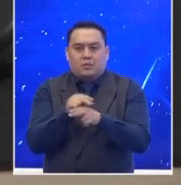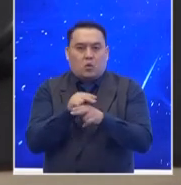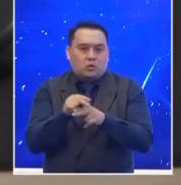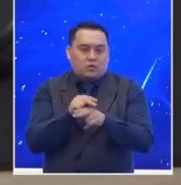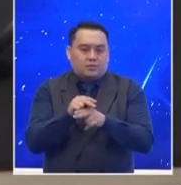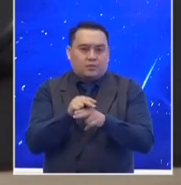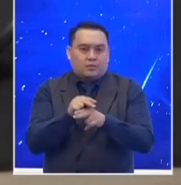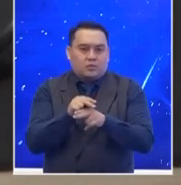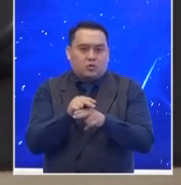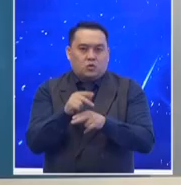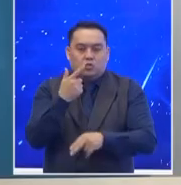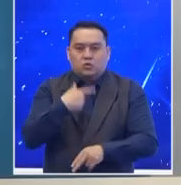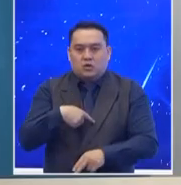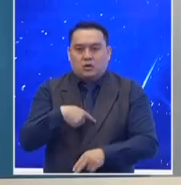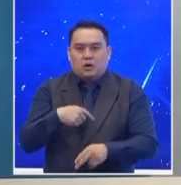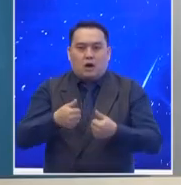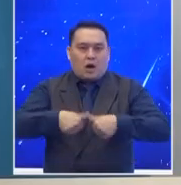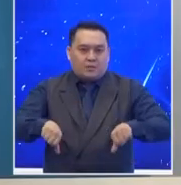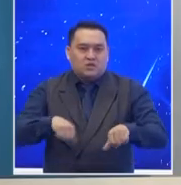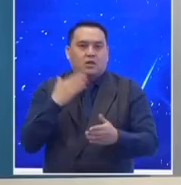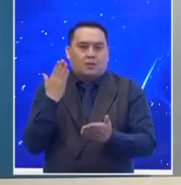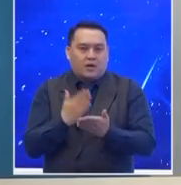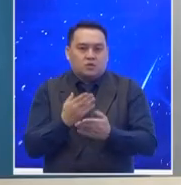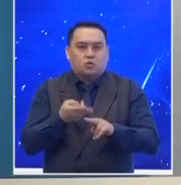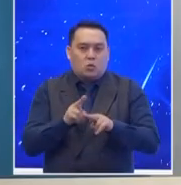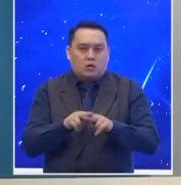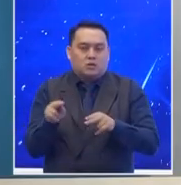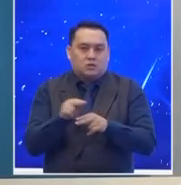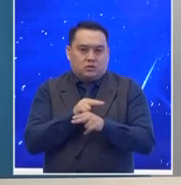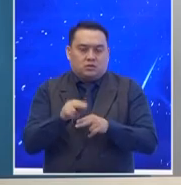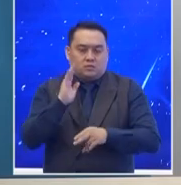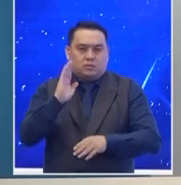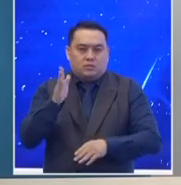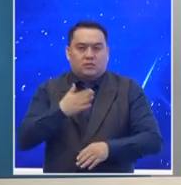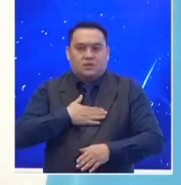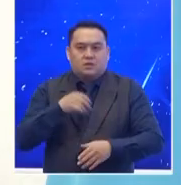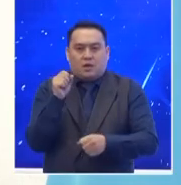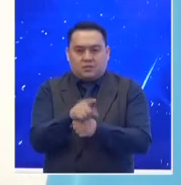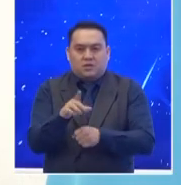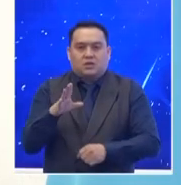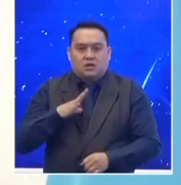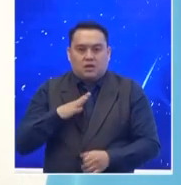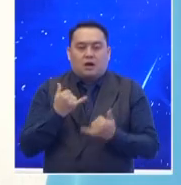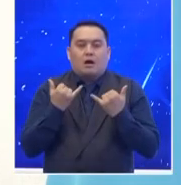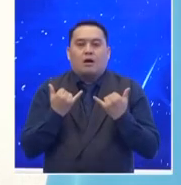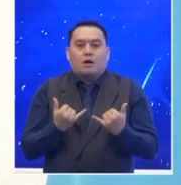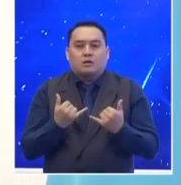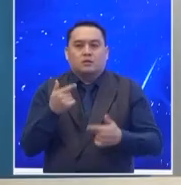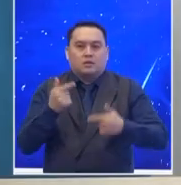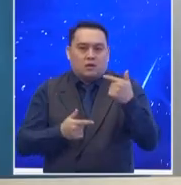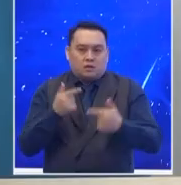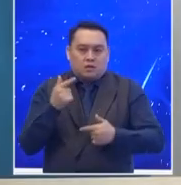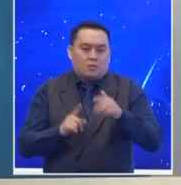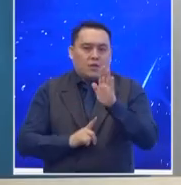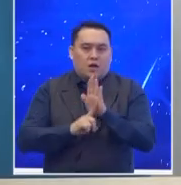жасатып, олар енді өздерінің комиссиялары бар ғой. Солар дефектілі актерді жасап, бізге қазір тапсырды. Қазірден бастап олар енді тендерлерін